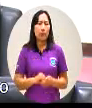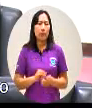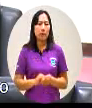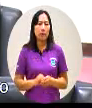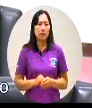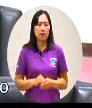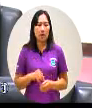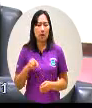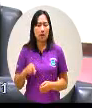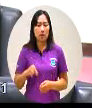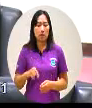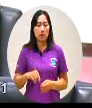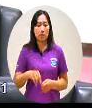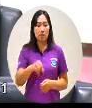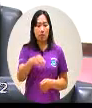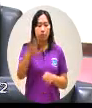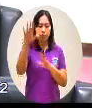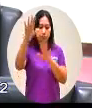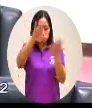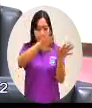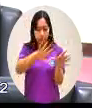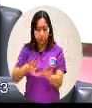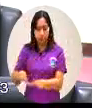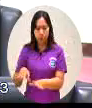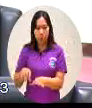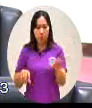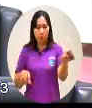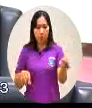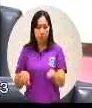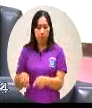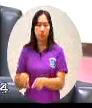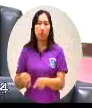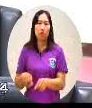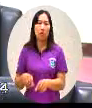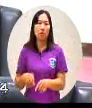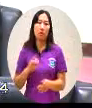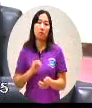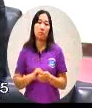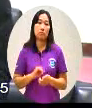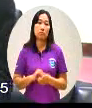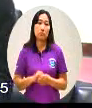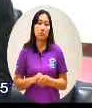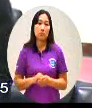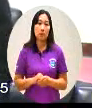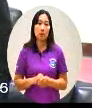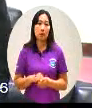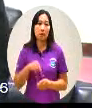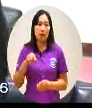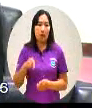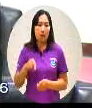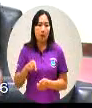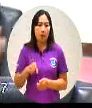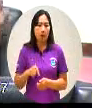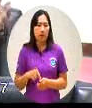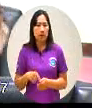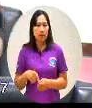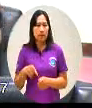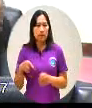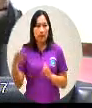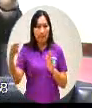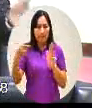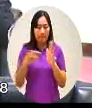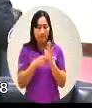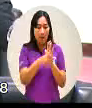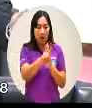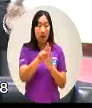测到，若无这种光谱仪、种迄落 FTIR 这种的反射镜来甲加设两点啊吼，往往伊发生的拢会认